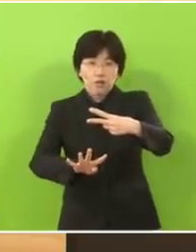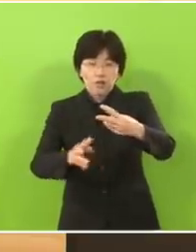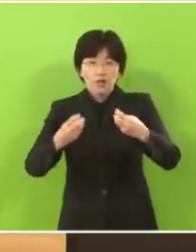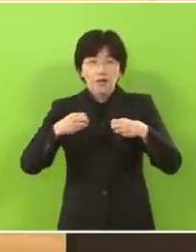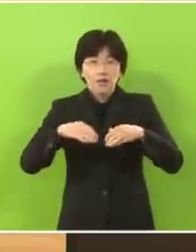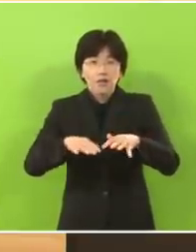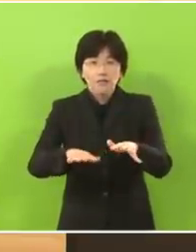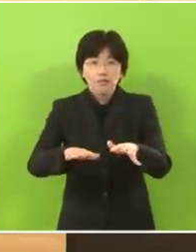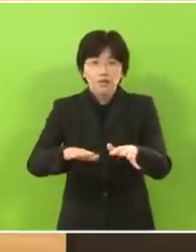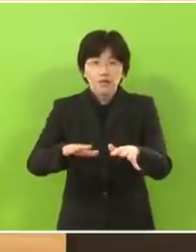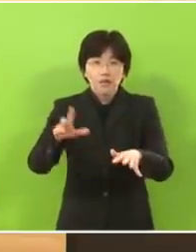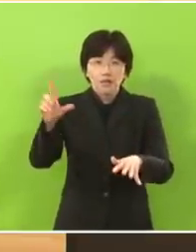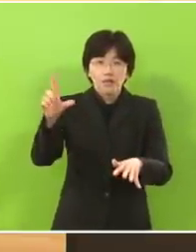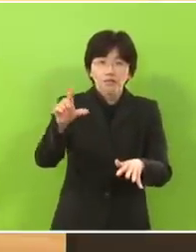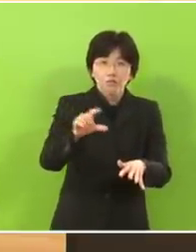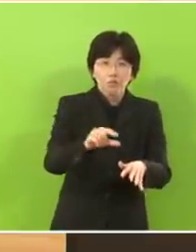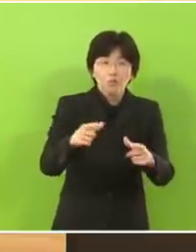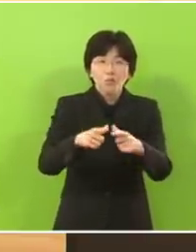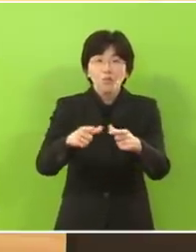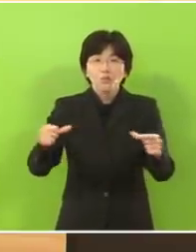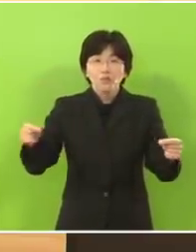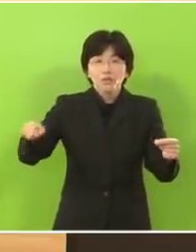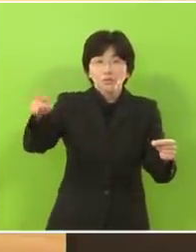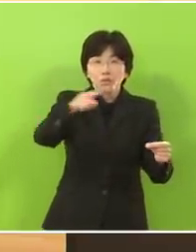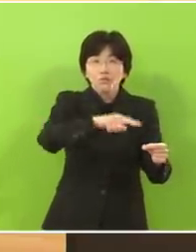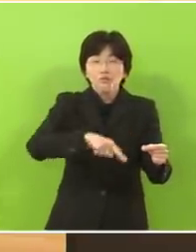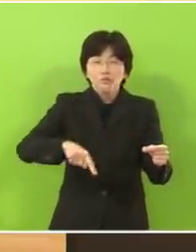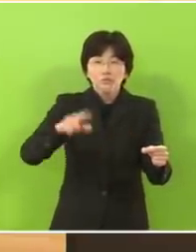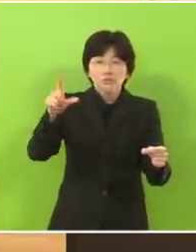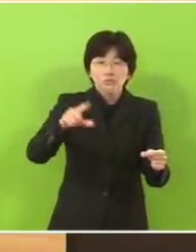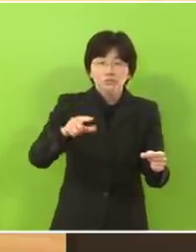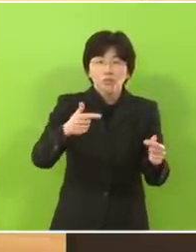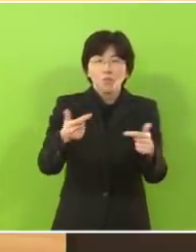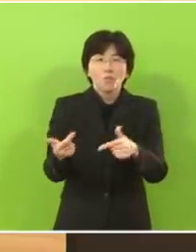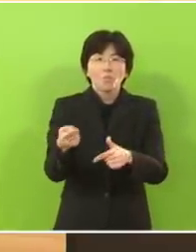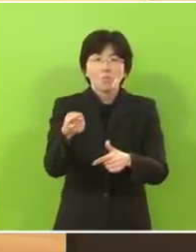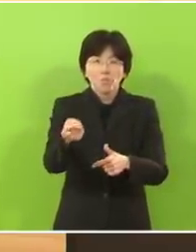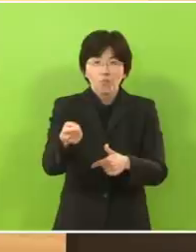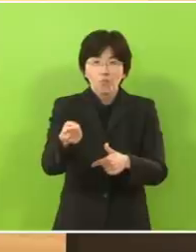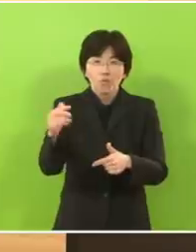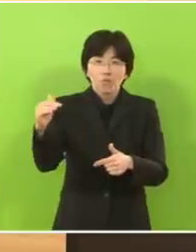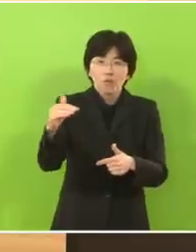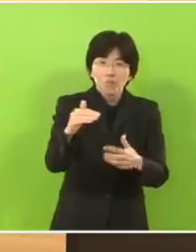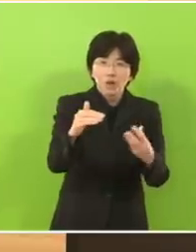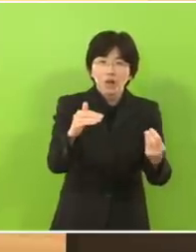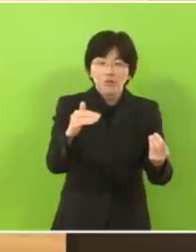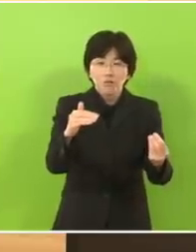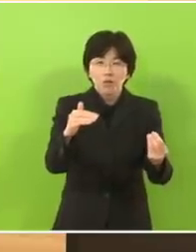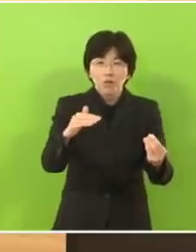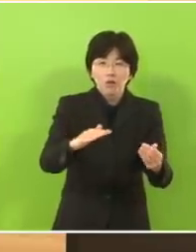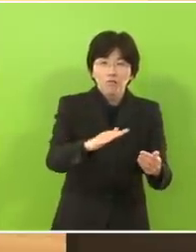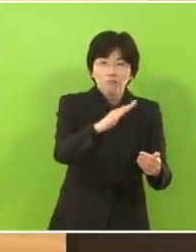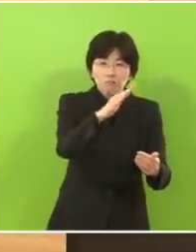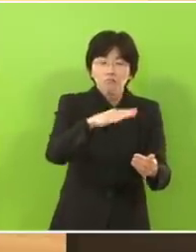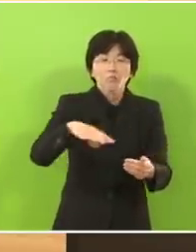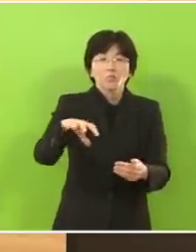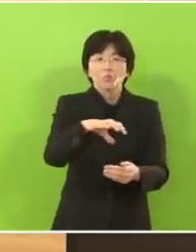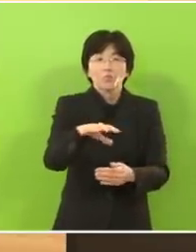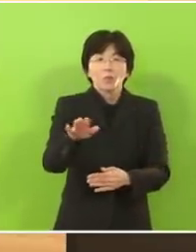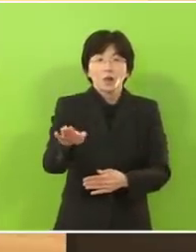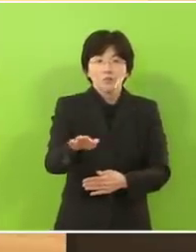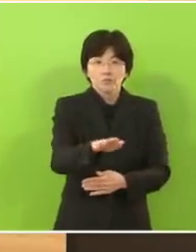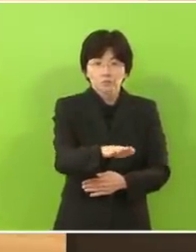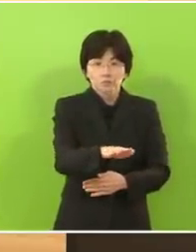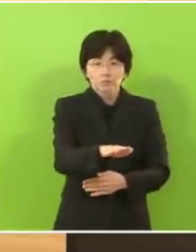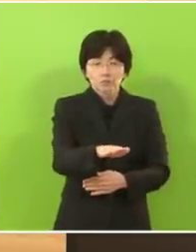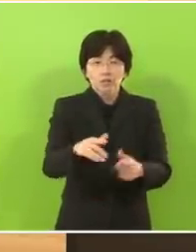減少速度は全国的に鈍化しており横ばいや増加に転じ10地域も見られる